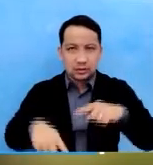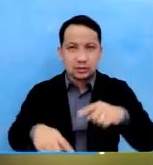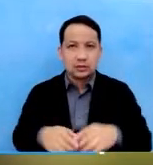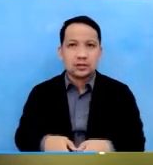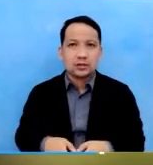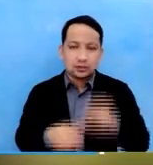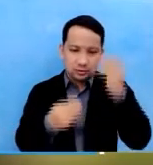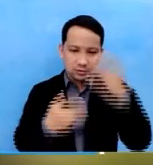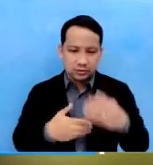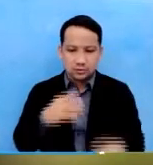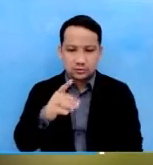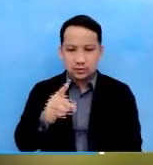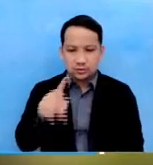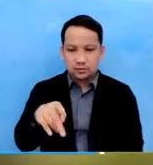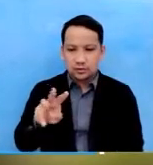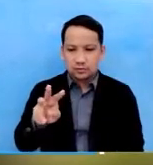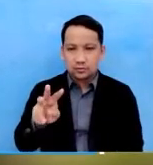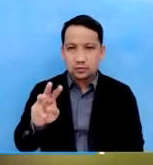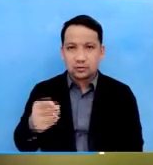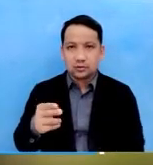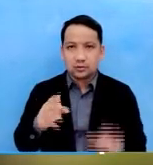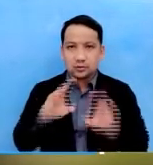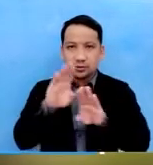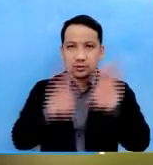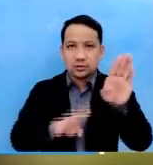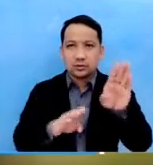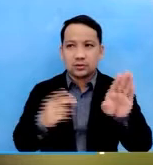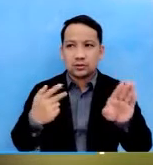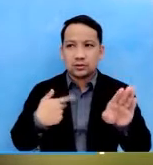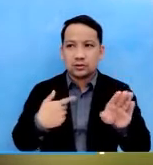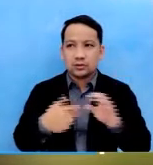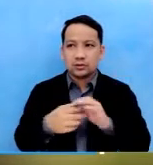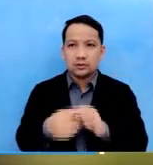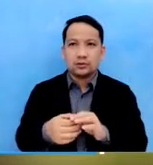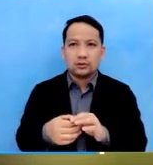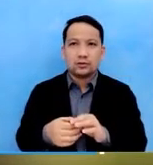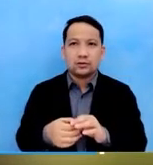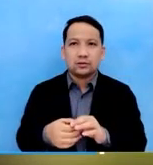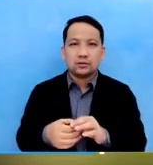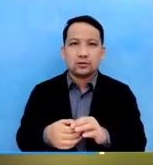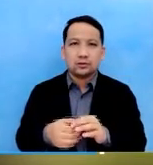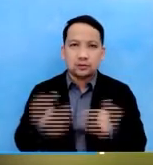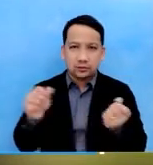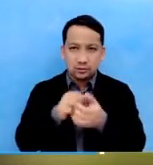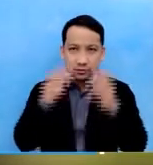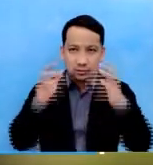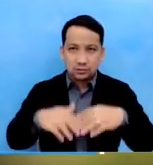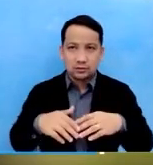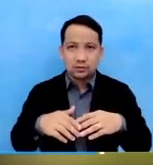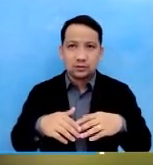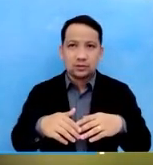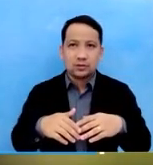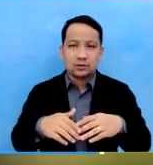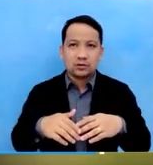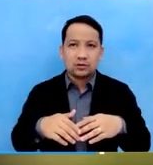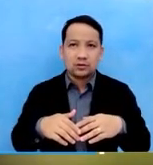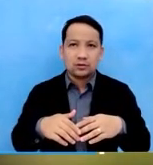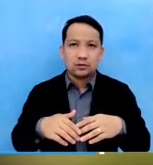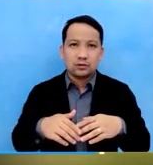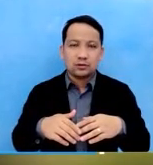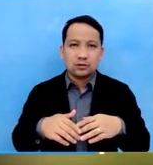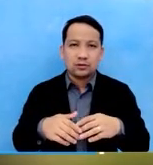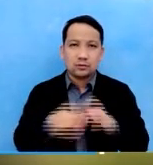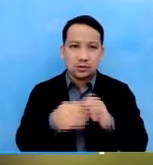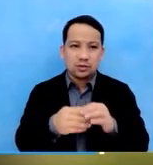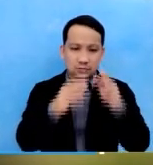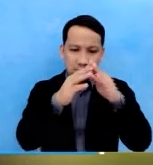ng DPWH, may cracks, hindi nag-safe. And of course, there are other damages na yung mga bahay